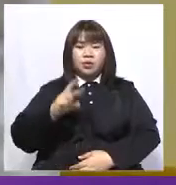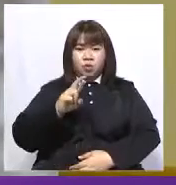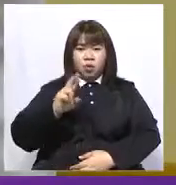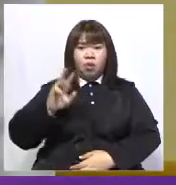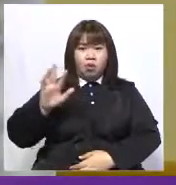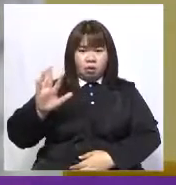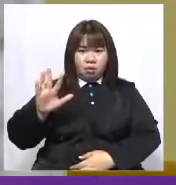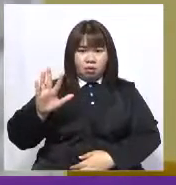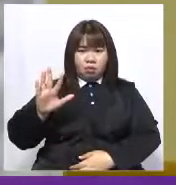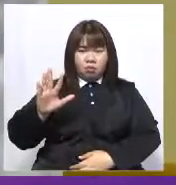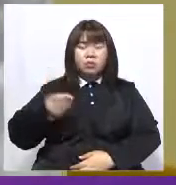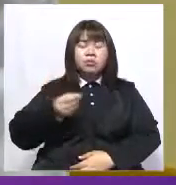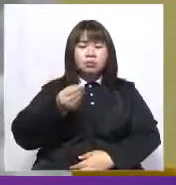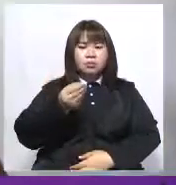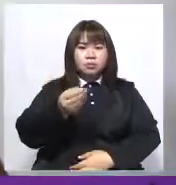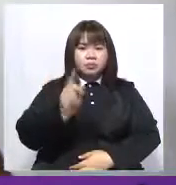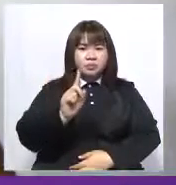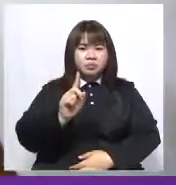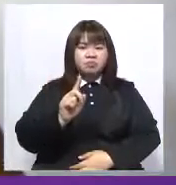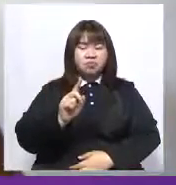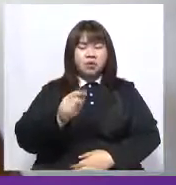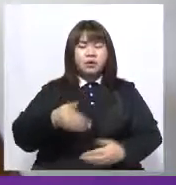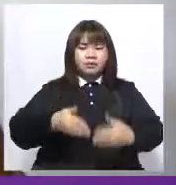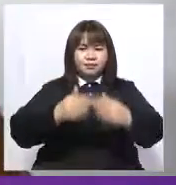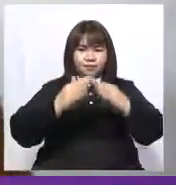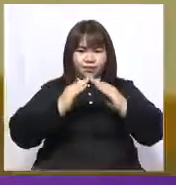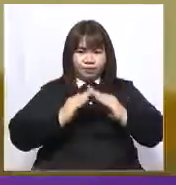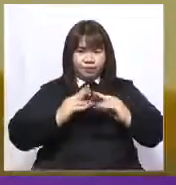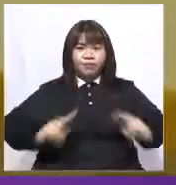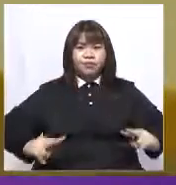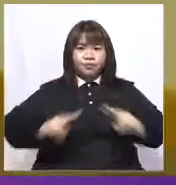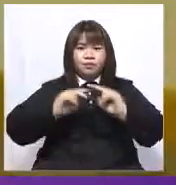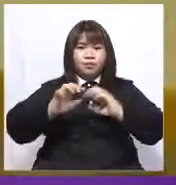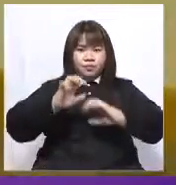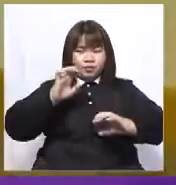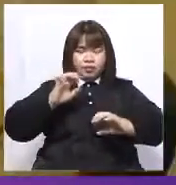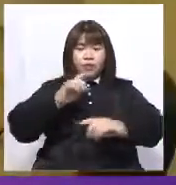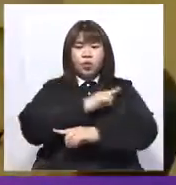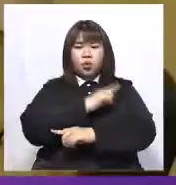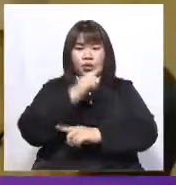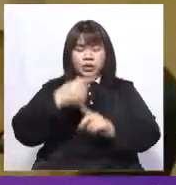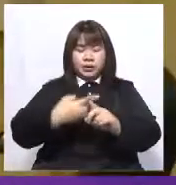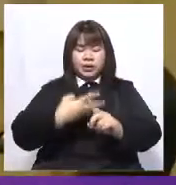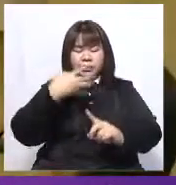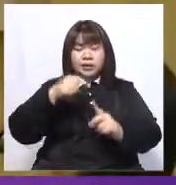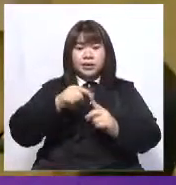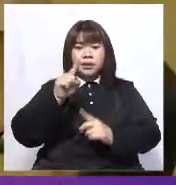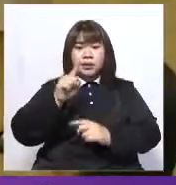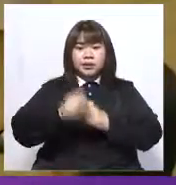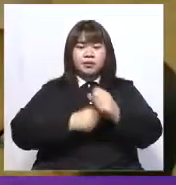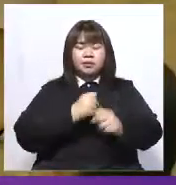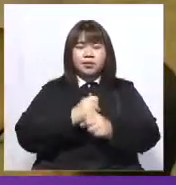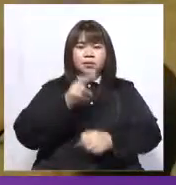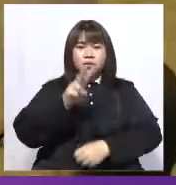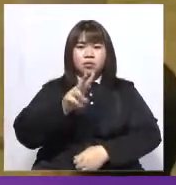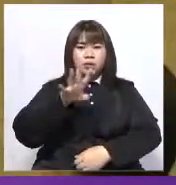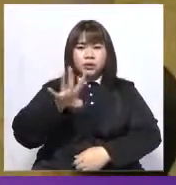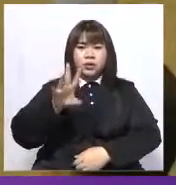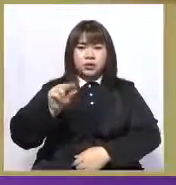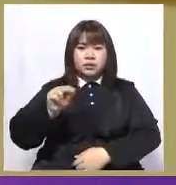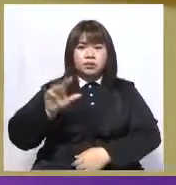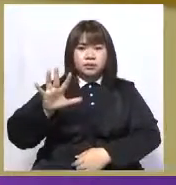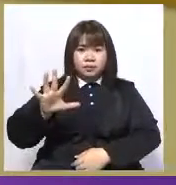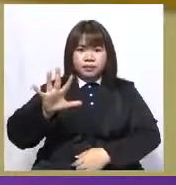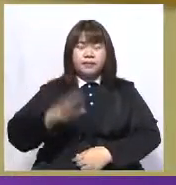าอยู่หัวที่ได้มีพระบรมราชโองการจัดตั้งกระทรวงมหาดไทยขึ้นเมื่อวันที่1เมษายน